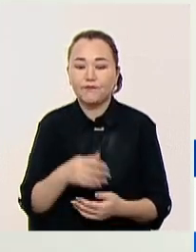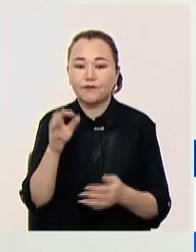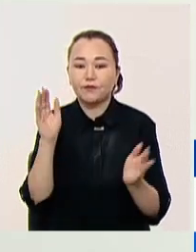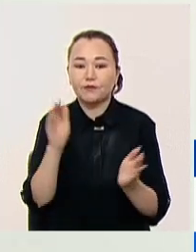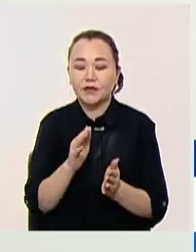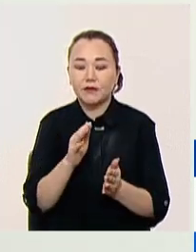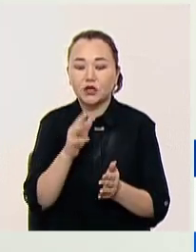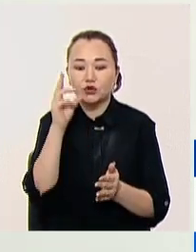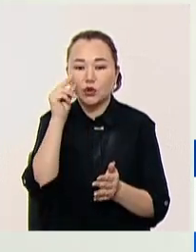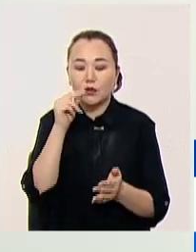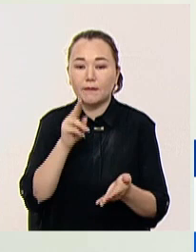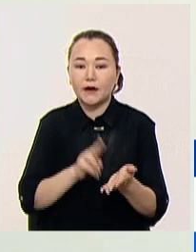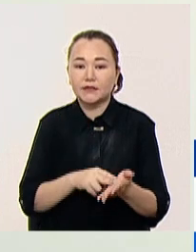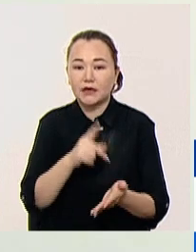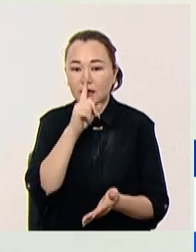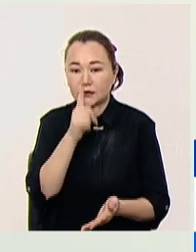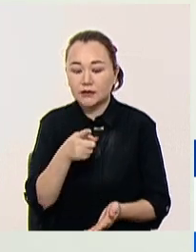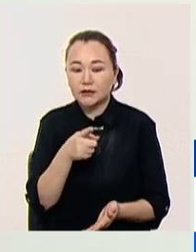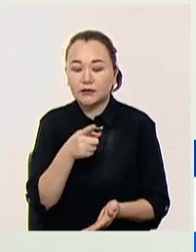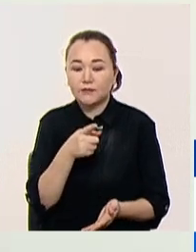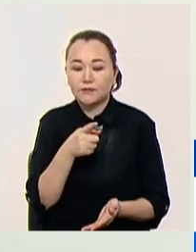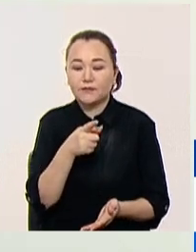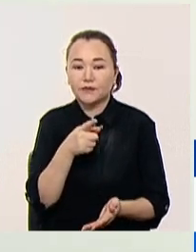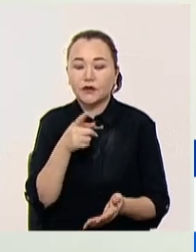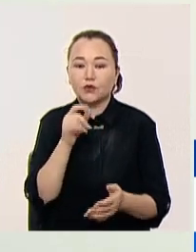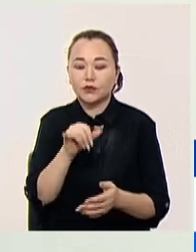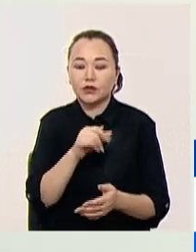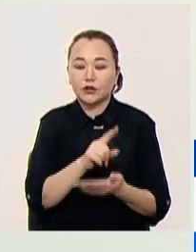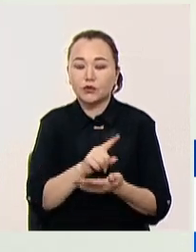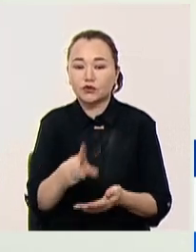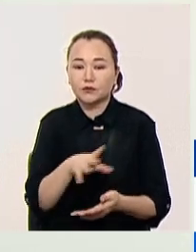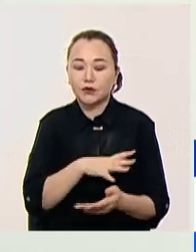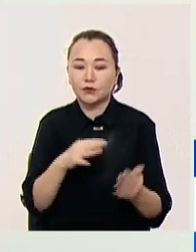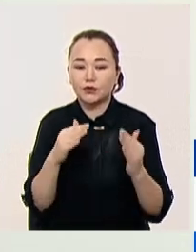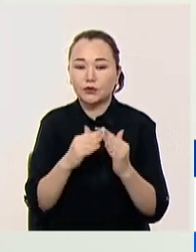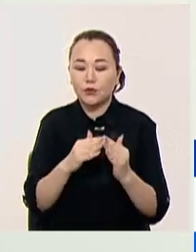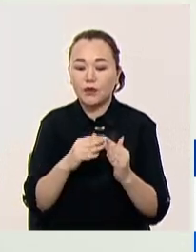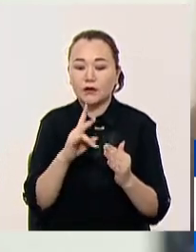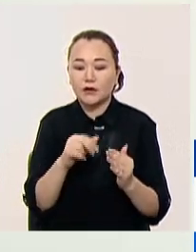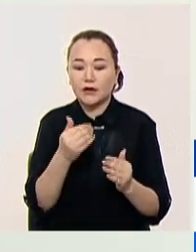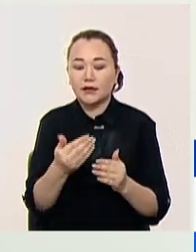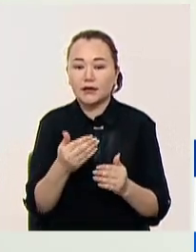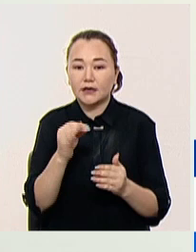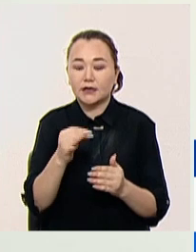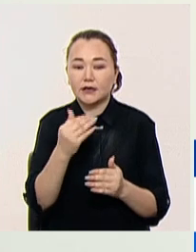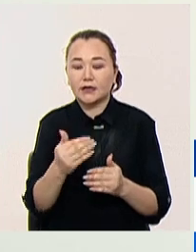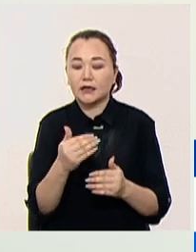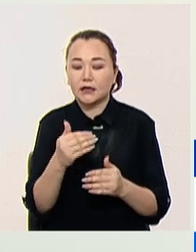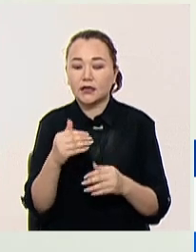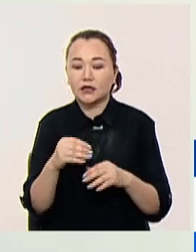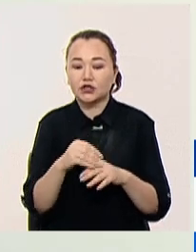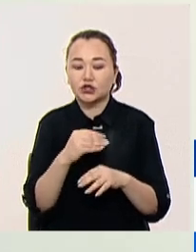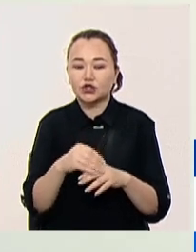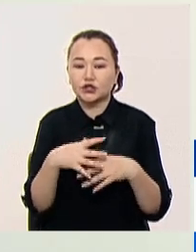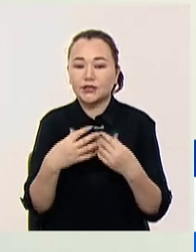Минимальный срок прописки 1 год, отсутствие недвижимости, числящее на них и на членах